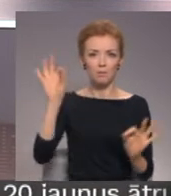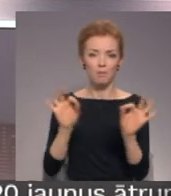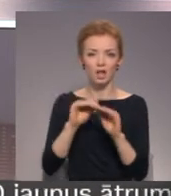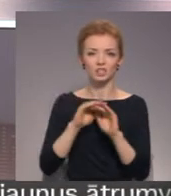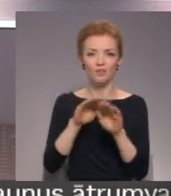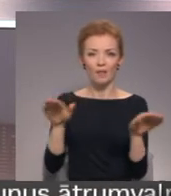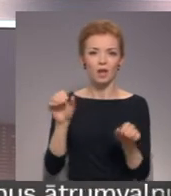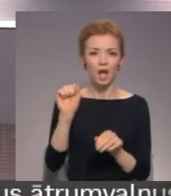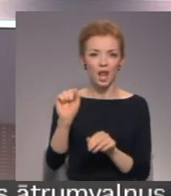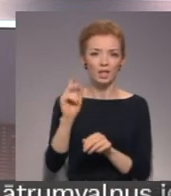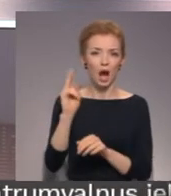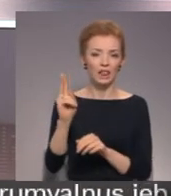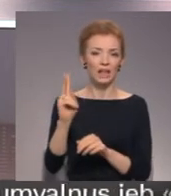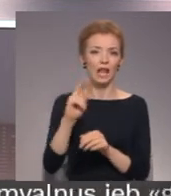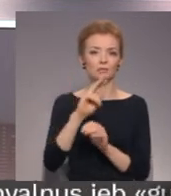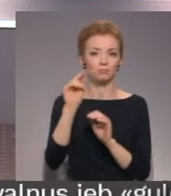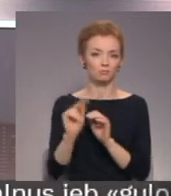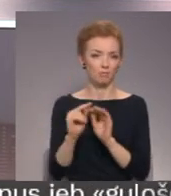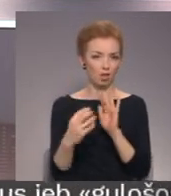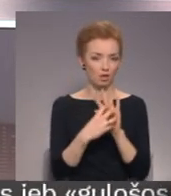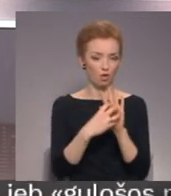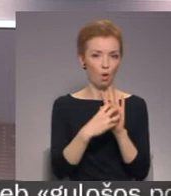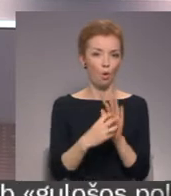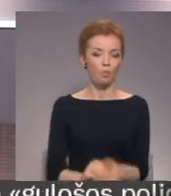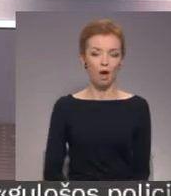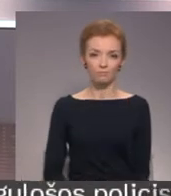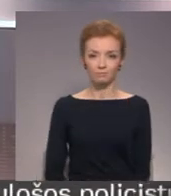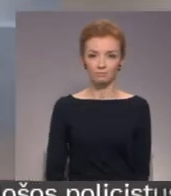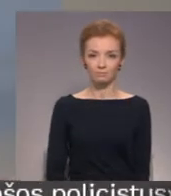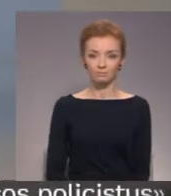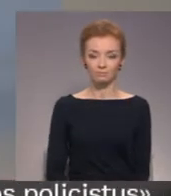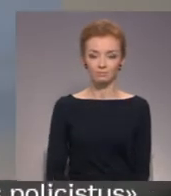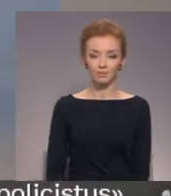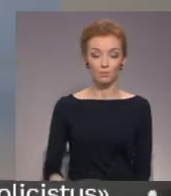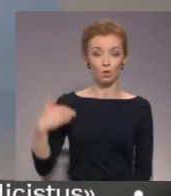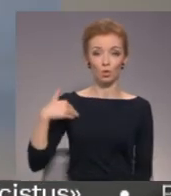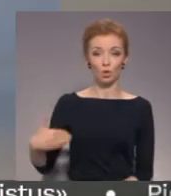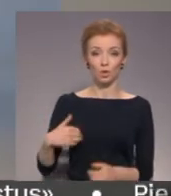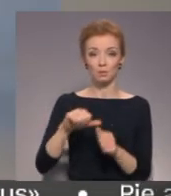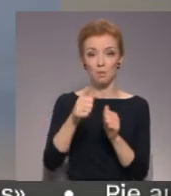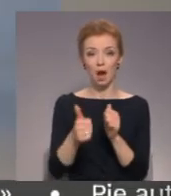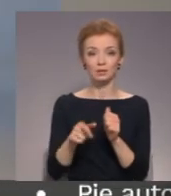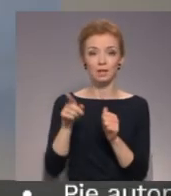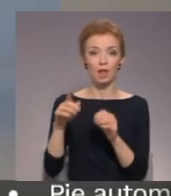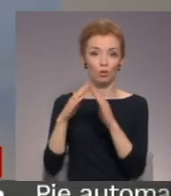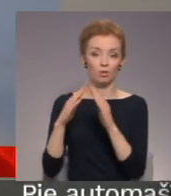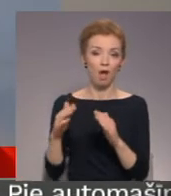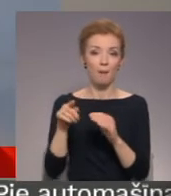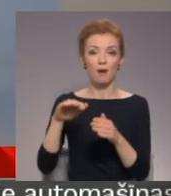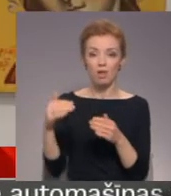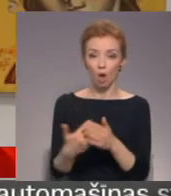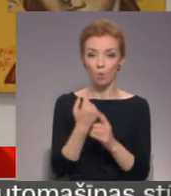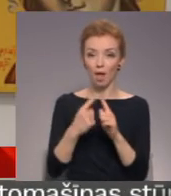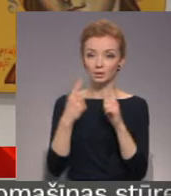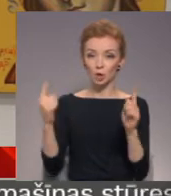Aleksandrijas Katrīnas ikona. Vairāk stāsta Skrundas televīzija. Kuldīgas mākslinieku rezidences galerijas jaunā